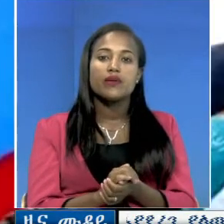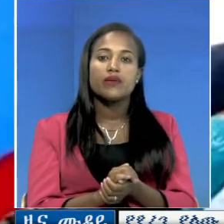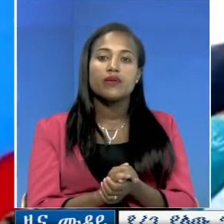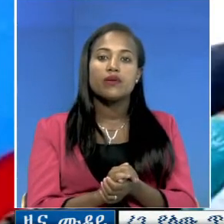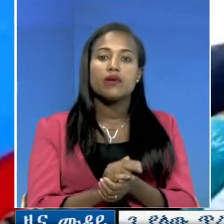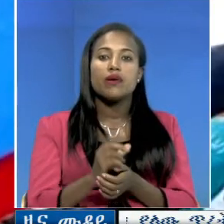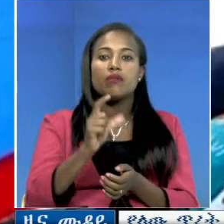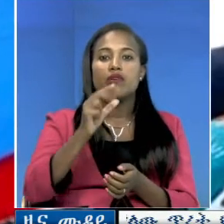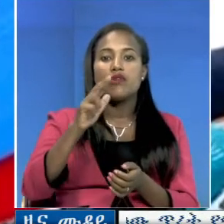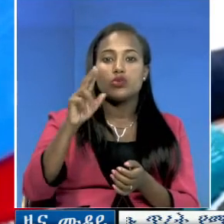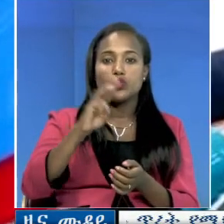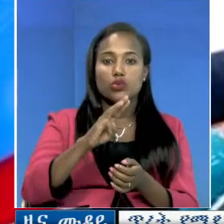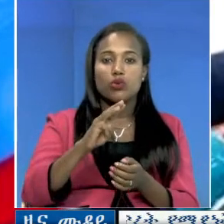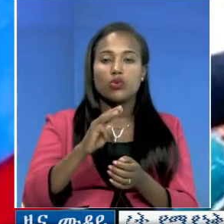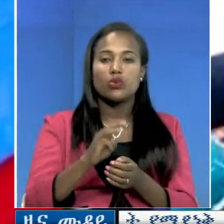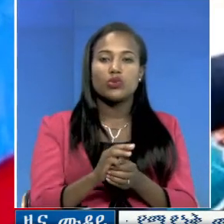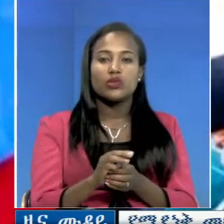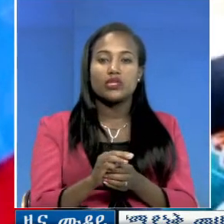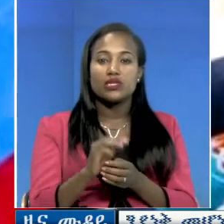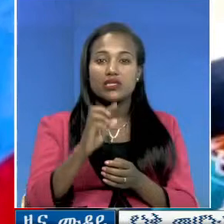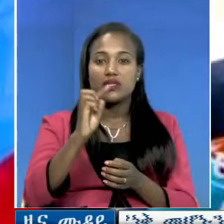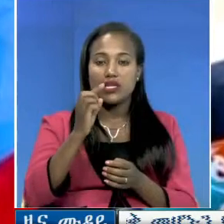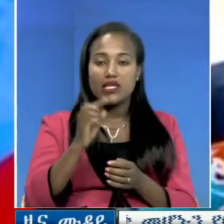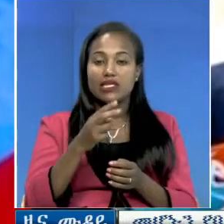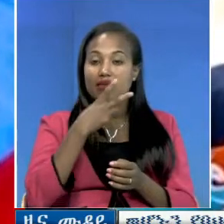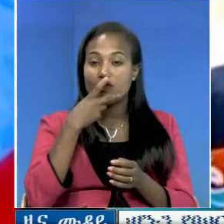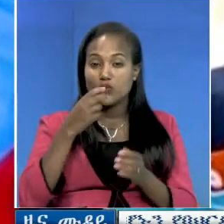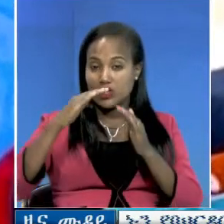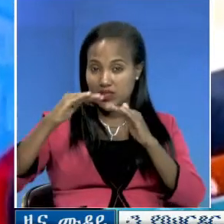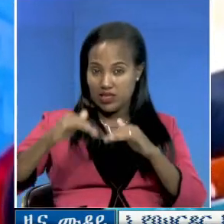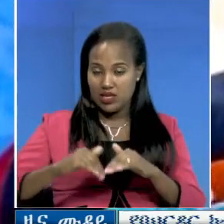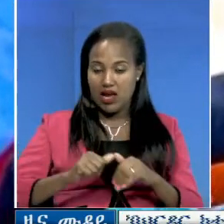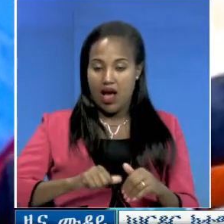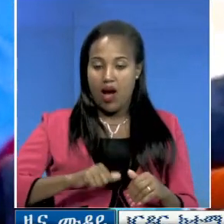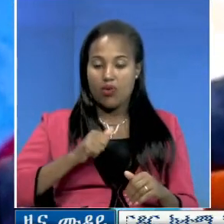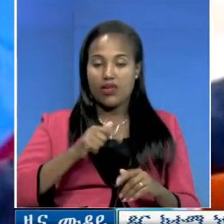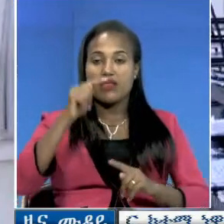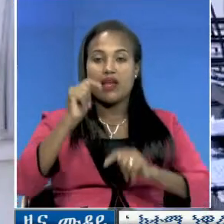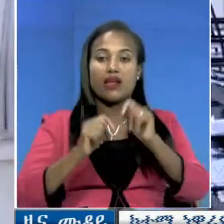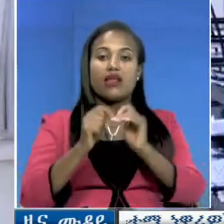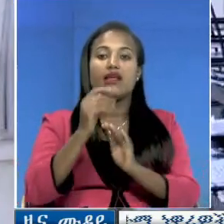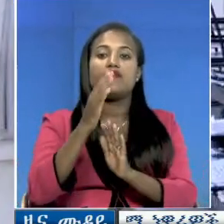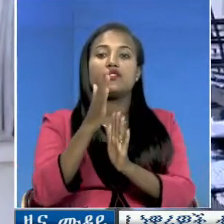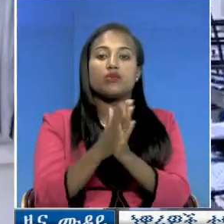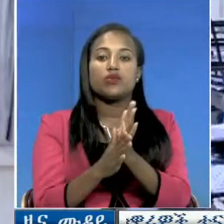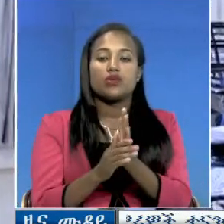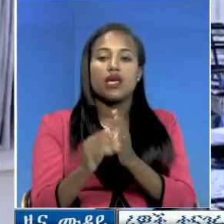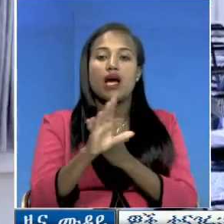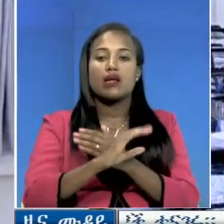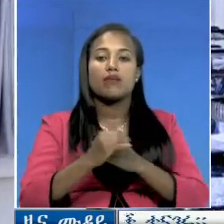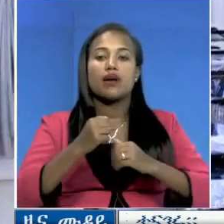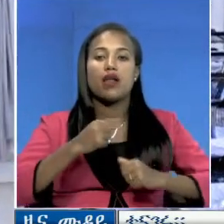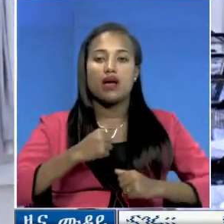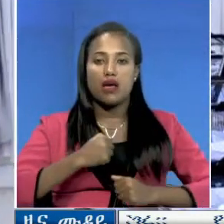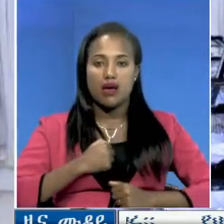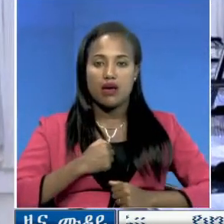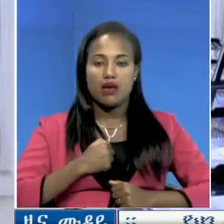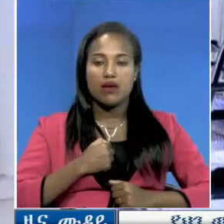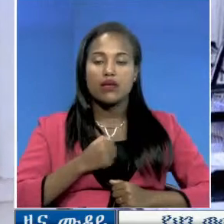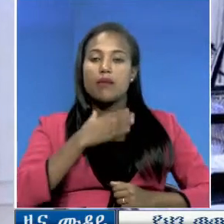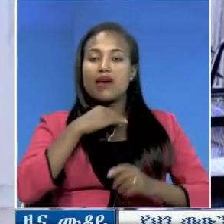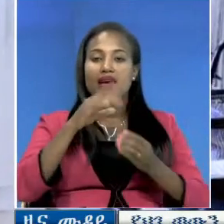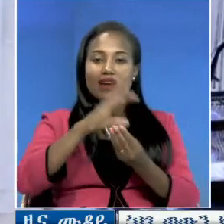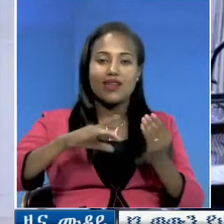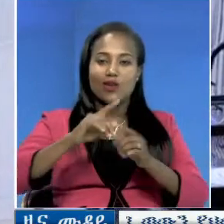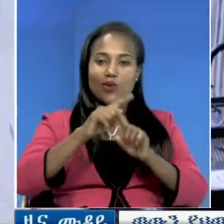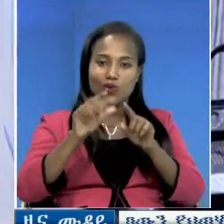በፈርሱ የሚጓጉሩ ቅርሻቶችንና ዘራፊዎችን ትተን አኩሪ ገድል ለፈጸሙት የሀገር መከላከያ ሰራዊታችን፣ የአማራ